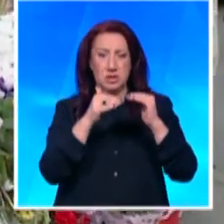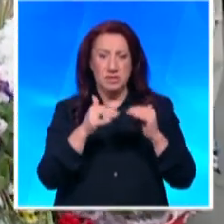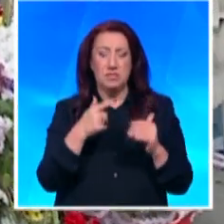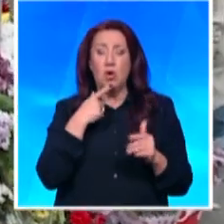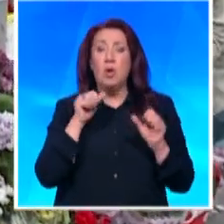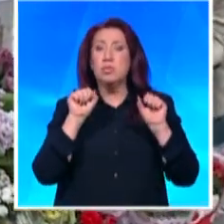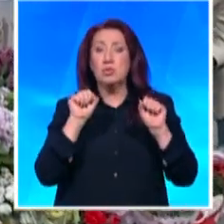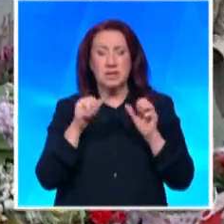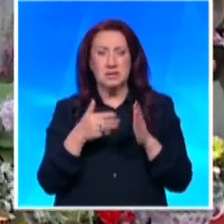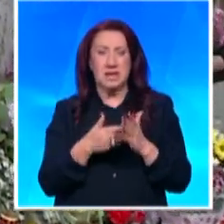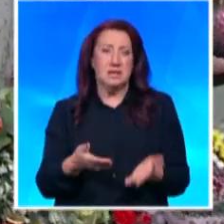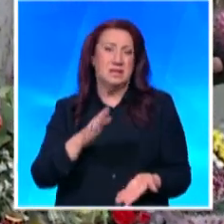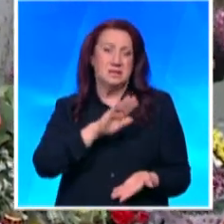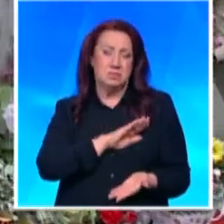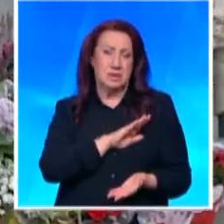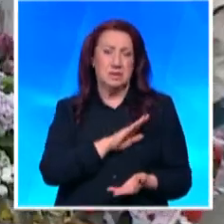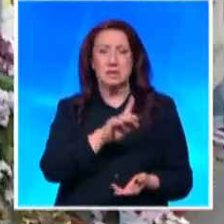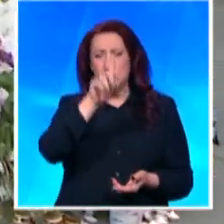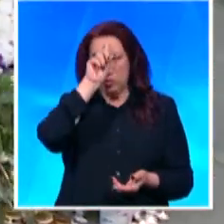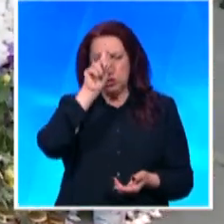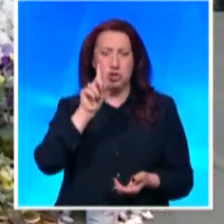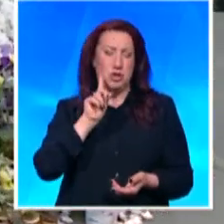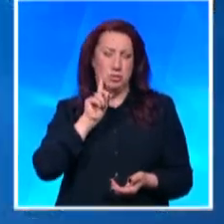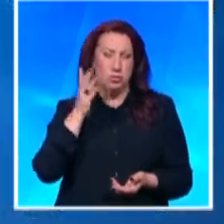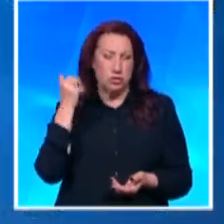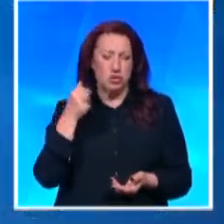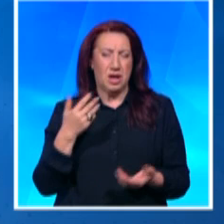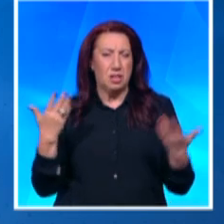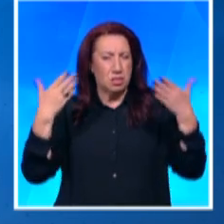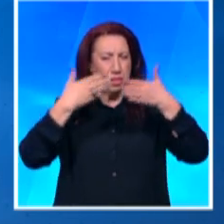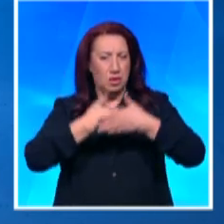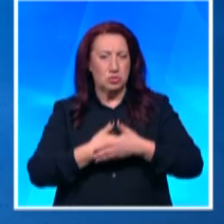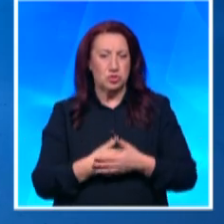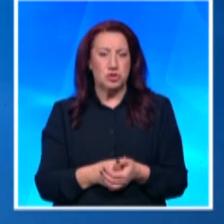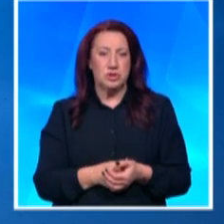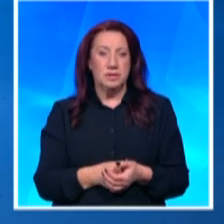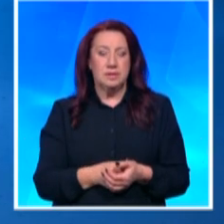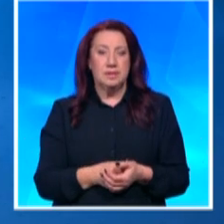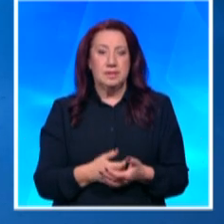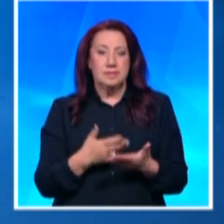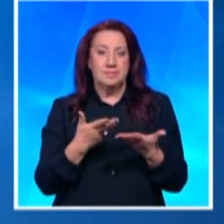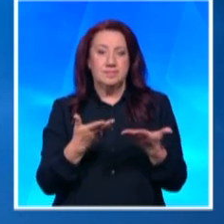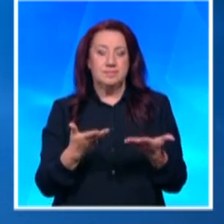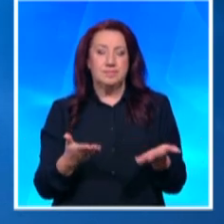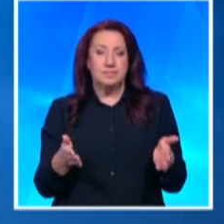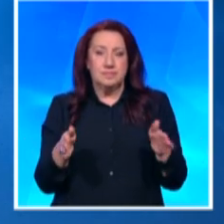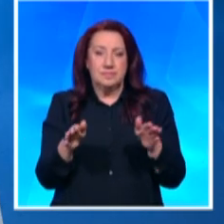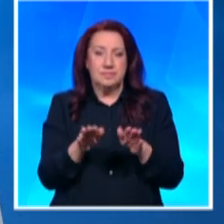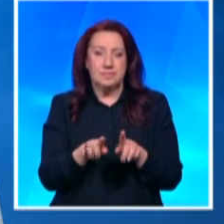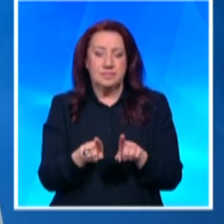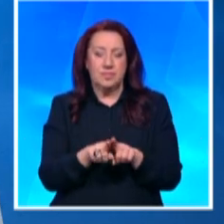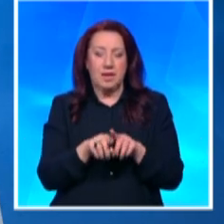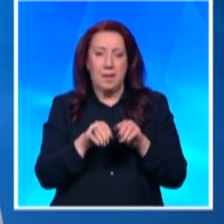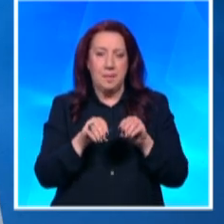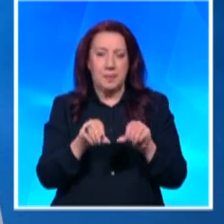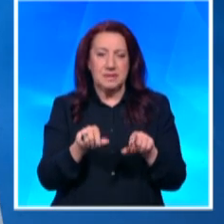Ани и 22-годишната Явор. Вижте повече. И се сливат с пръст, по-черна от нощта проклета. Две